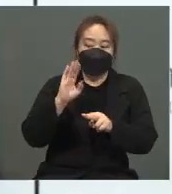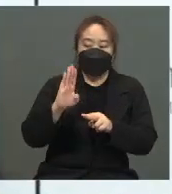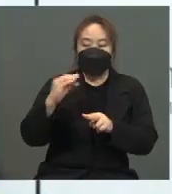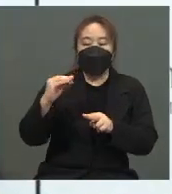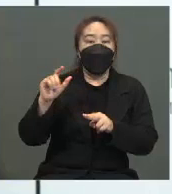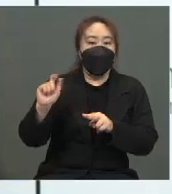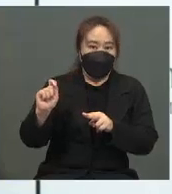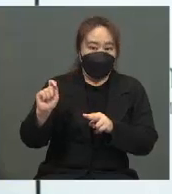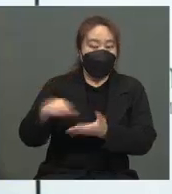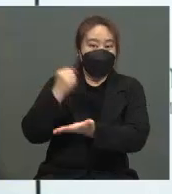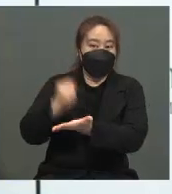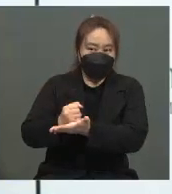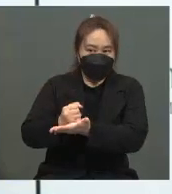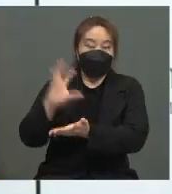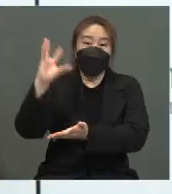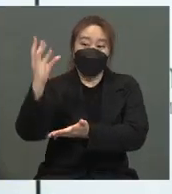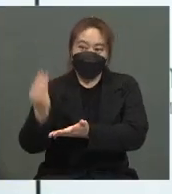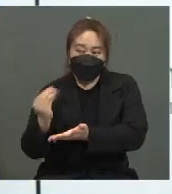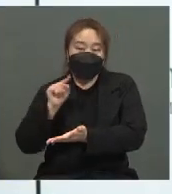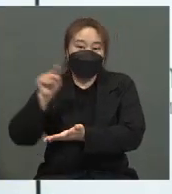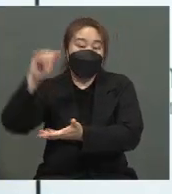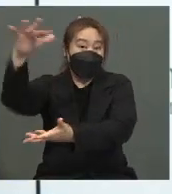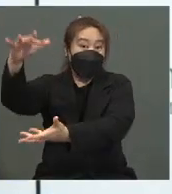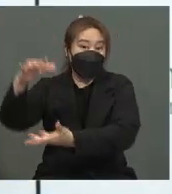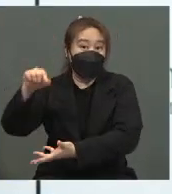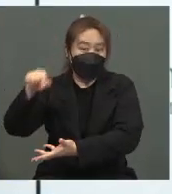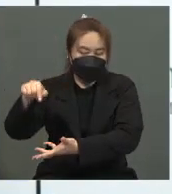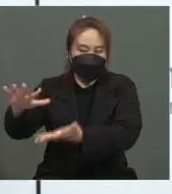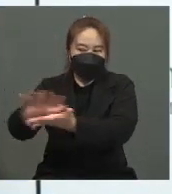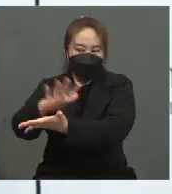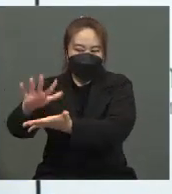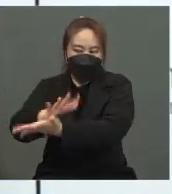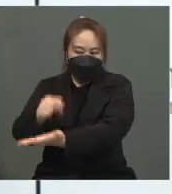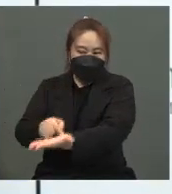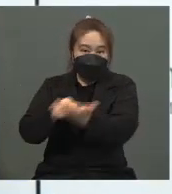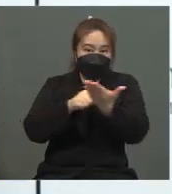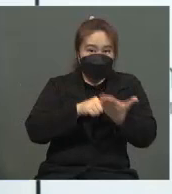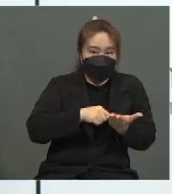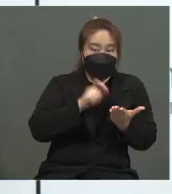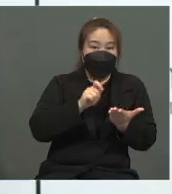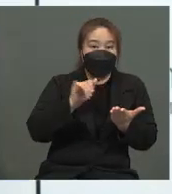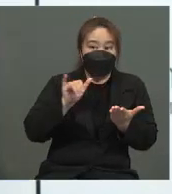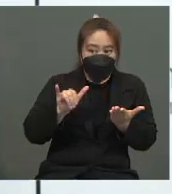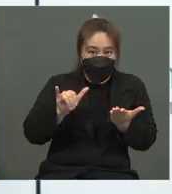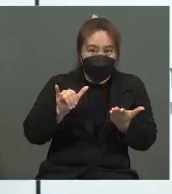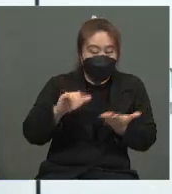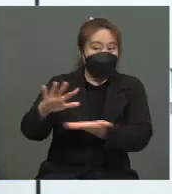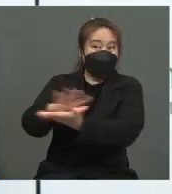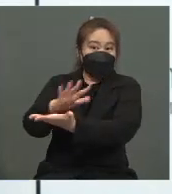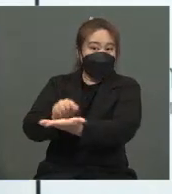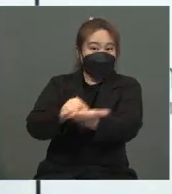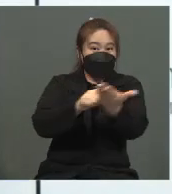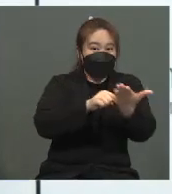อนุญาตนำเข้าวัคซีนซิโนฟาร์มในประเทศไทยมีการยื่นเอกสารนะคะกับทางสำนักงานคณะกรรมการอาหารและยาหรืออ